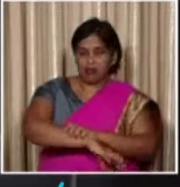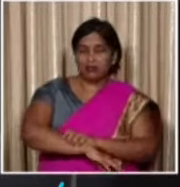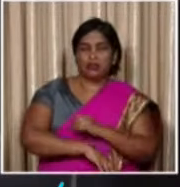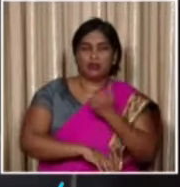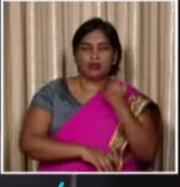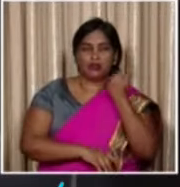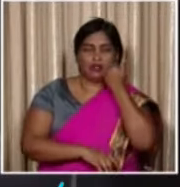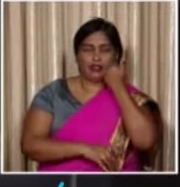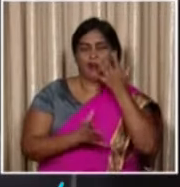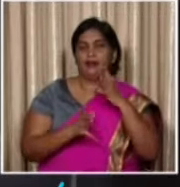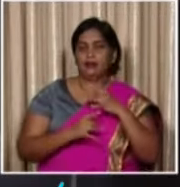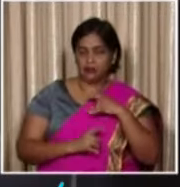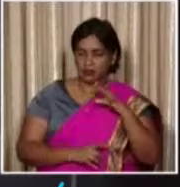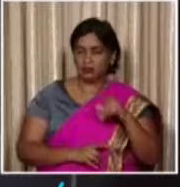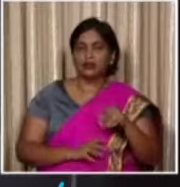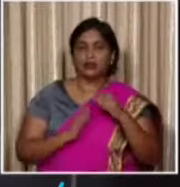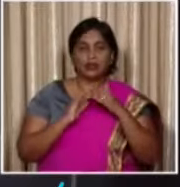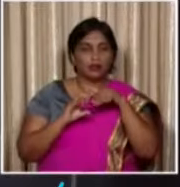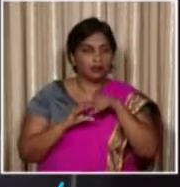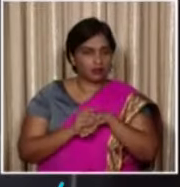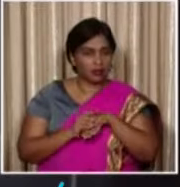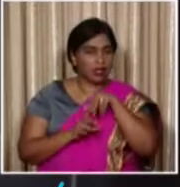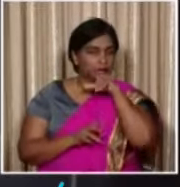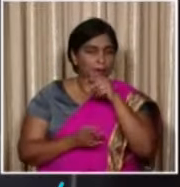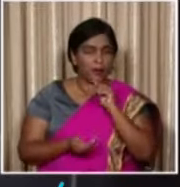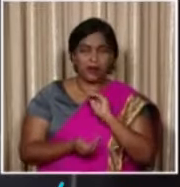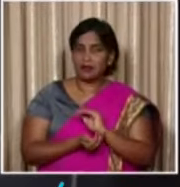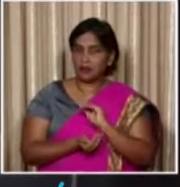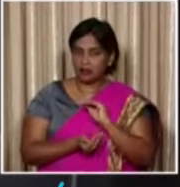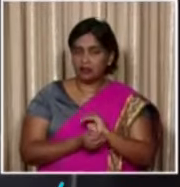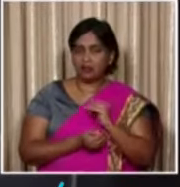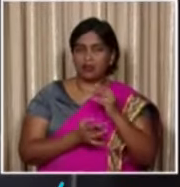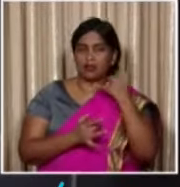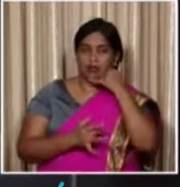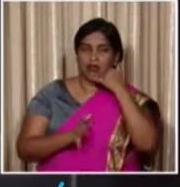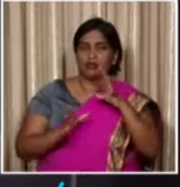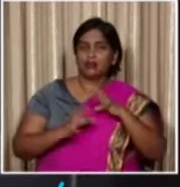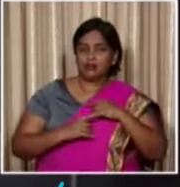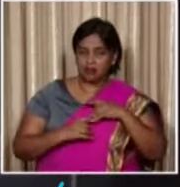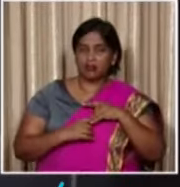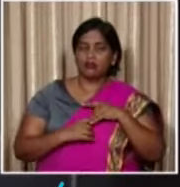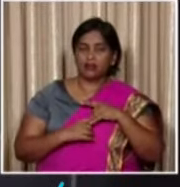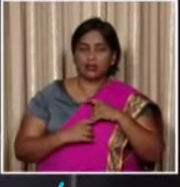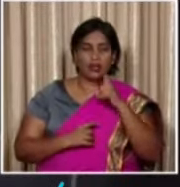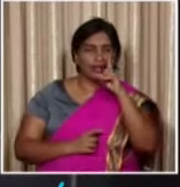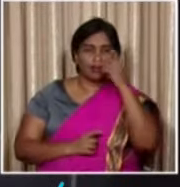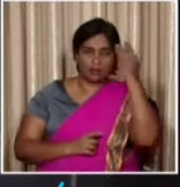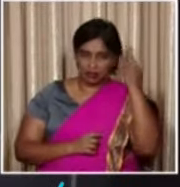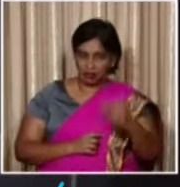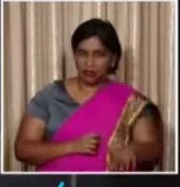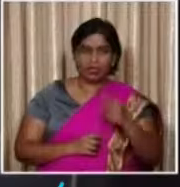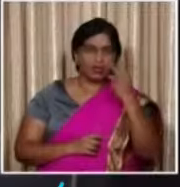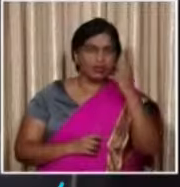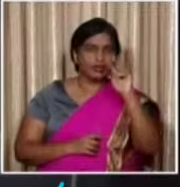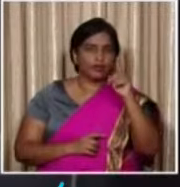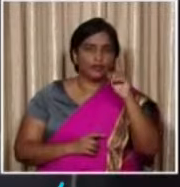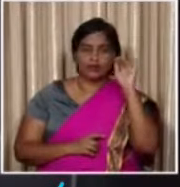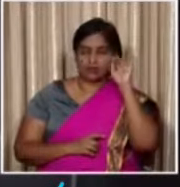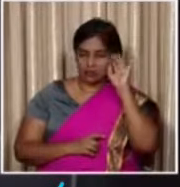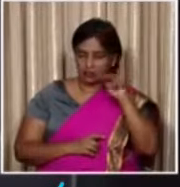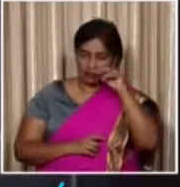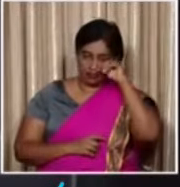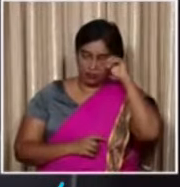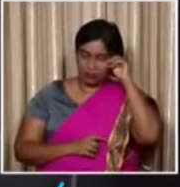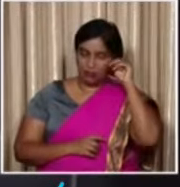ඇත එලෙස ගෘහාශ්‍රිතව ඇති කරන ලද සුනක පැටවුන් මගින් වැළඳුණු ජල බීතිකාව හේතුවෙන් එක් මරණයක් 2021 වර්ෂයේදී වාර්තා වූ